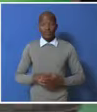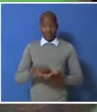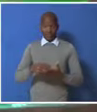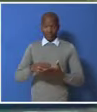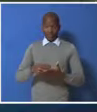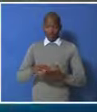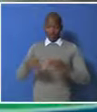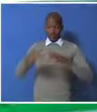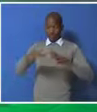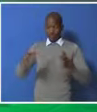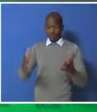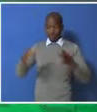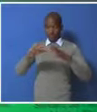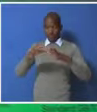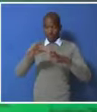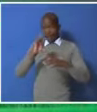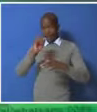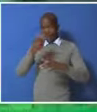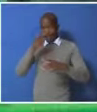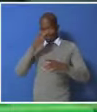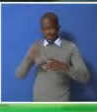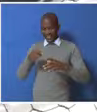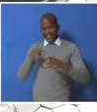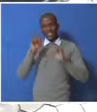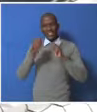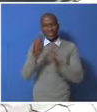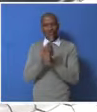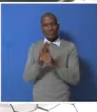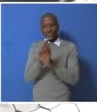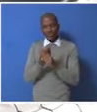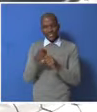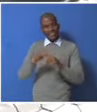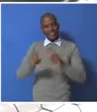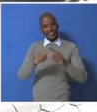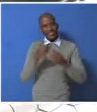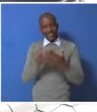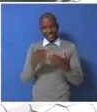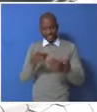madirelo a biogas a heta ga se e ka dirisiwang tiro tse di harologaneng